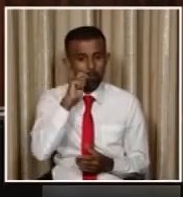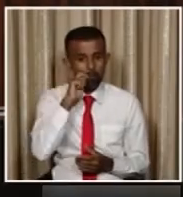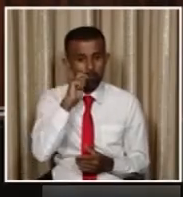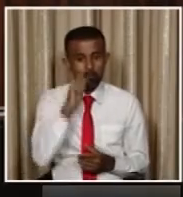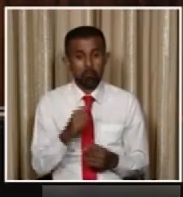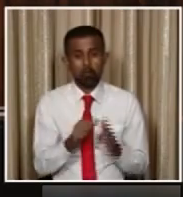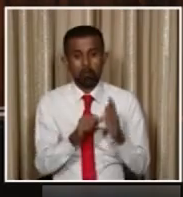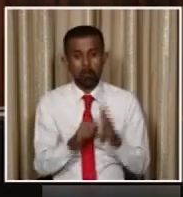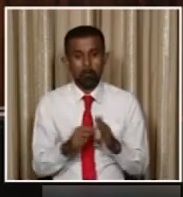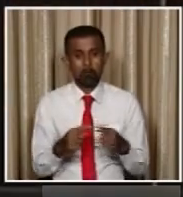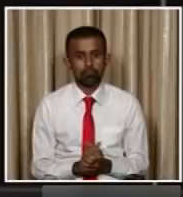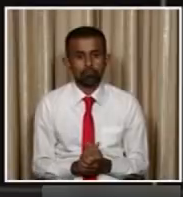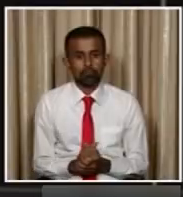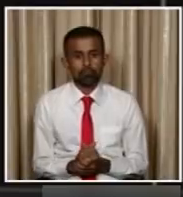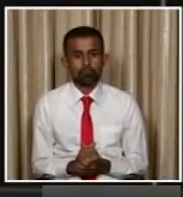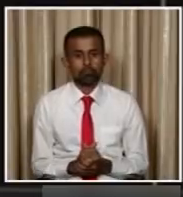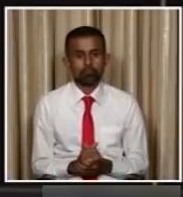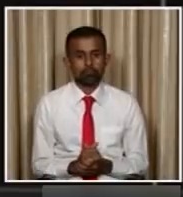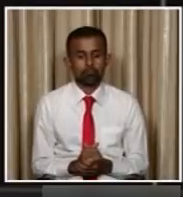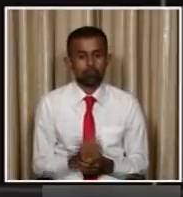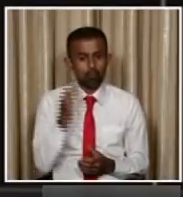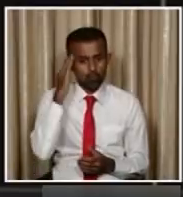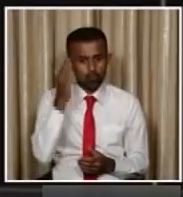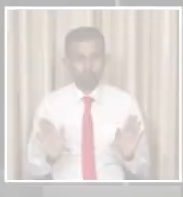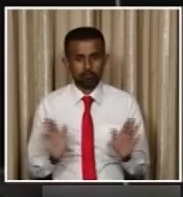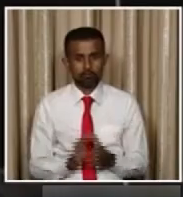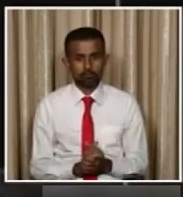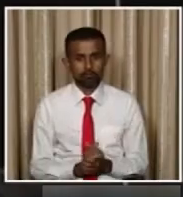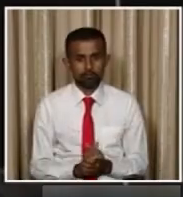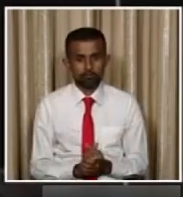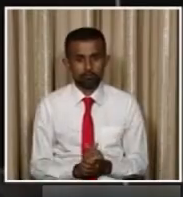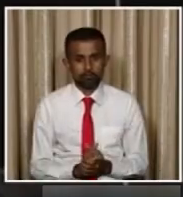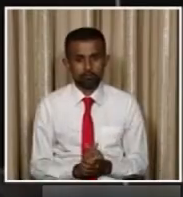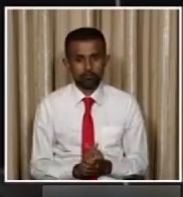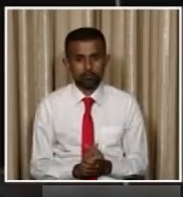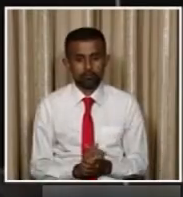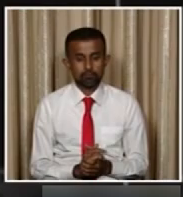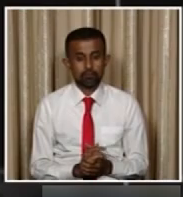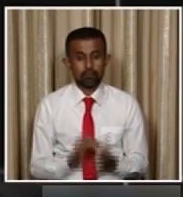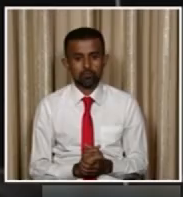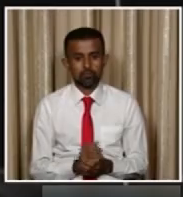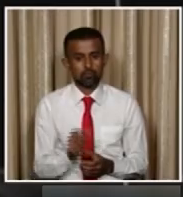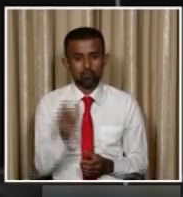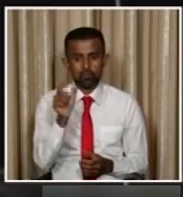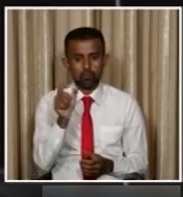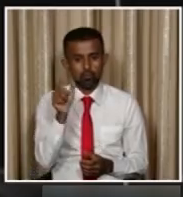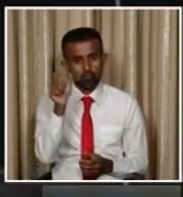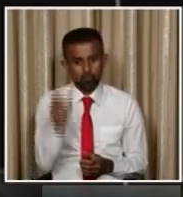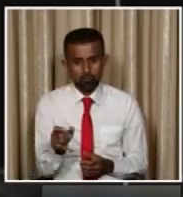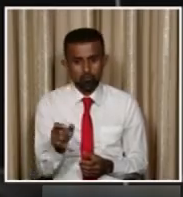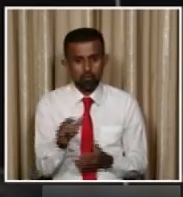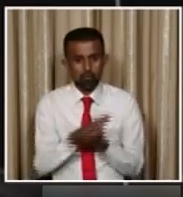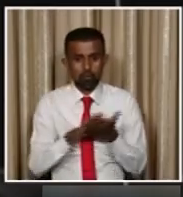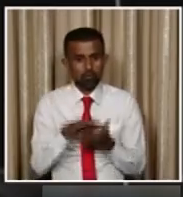කොට සැලකන නිර්වචනයක්. ඔබතුමිය ඔය හිතන් ඉන්න එක නම් නෙවෙයි. ලිංගික දිසානතිය කියන්නේ වෙන එකක්. ඔබතුමිය ඕකේ තේරුම